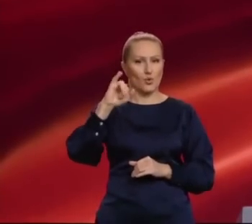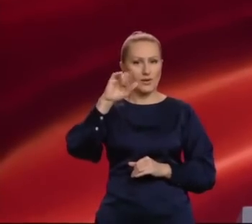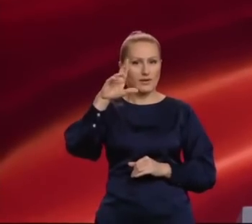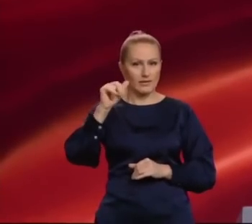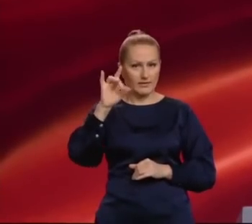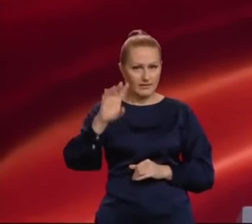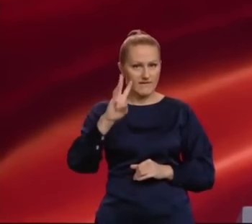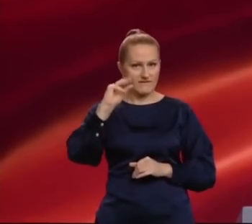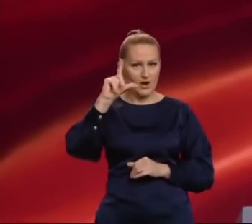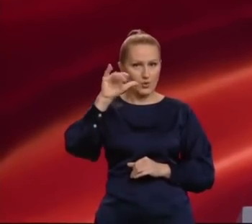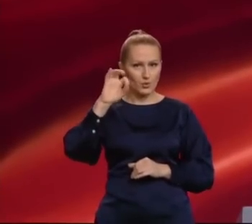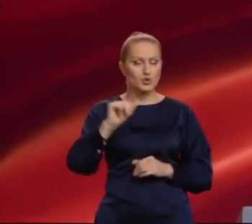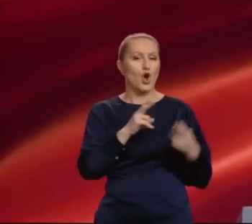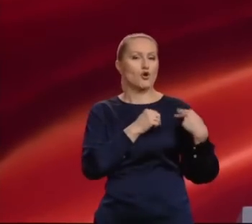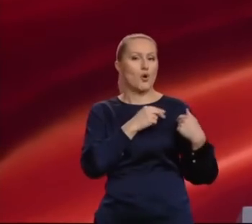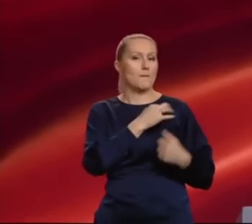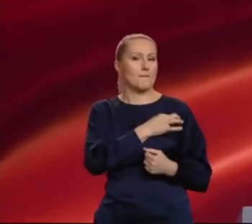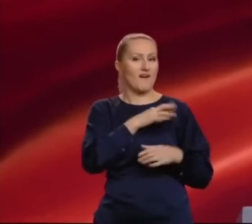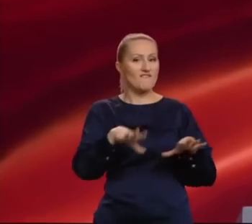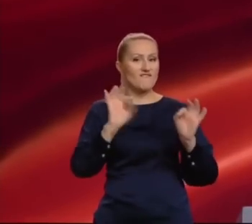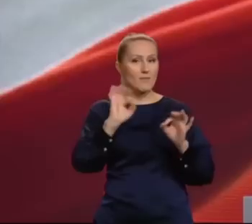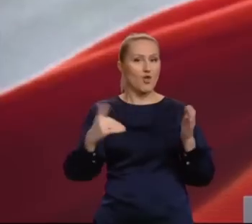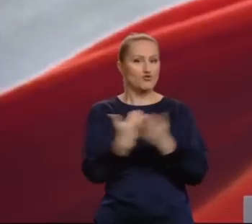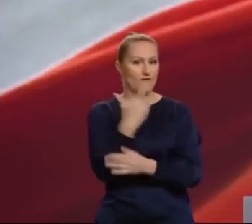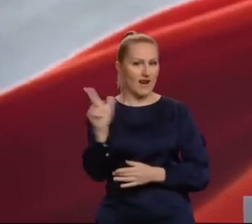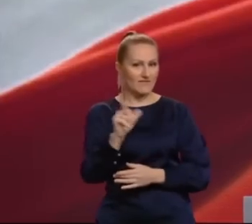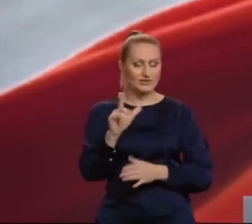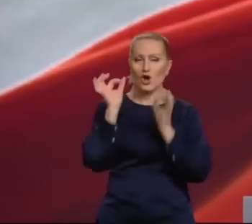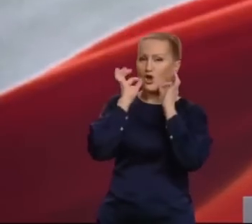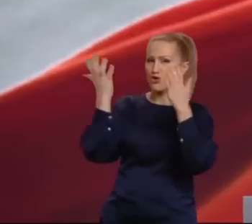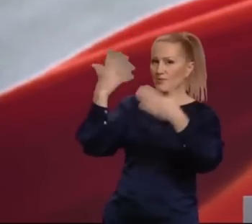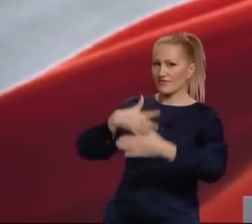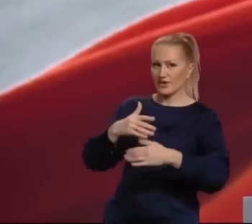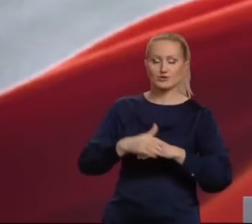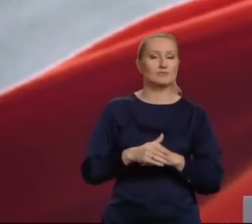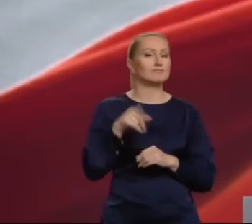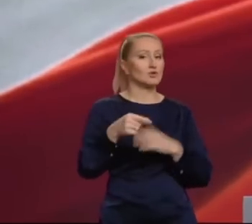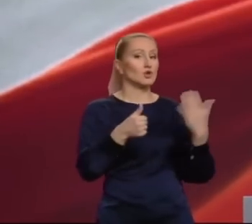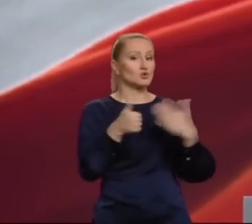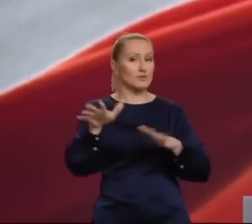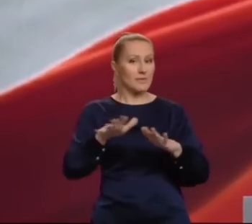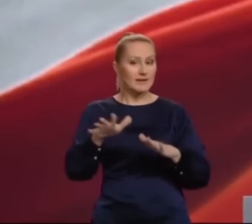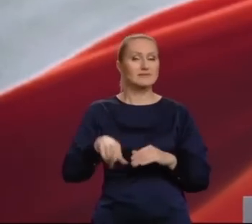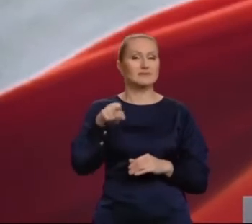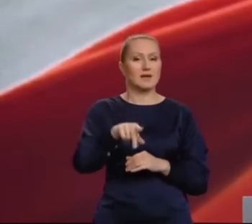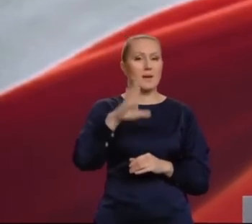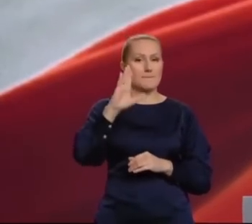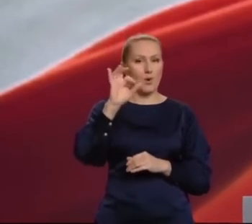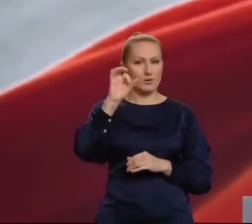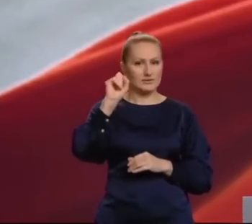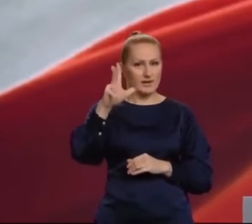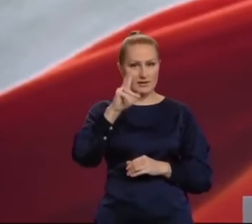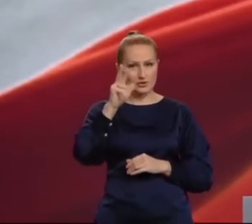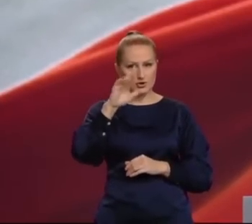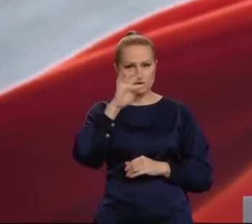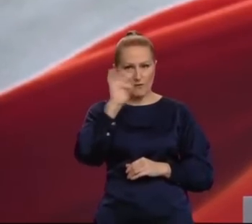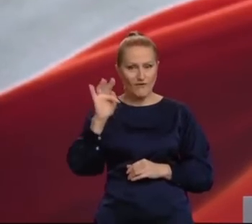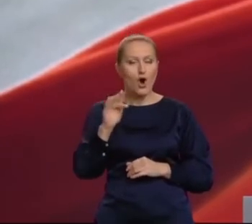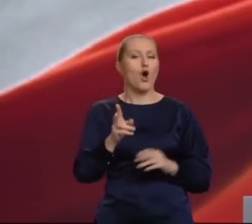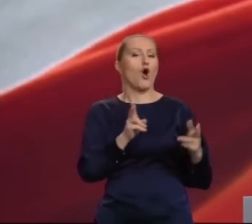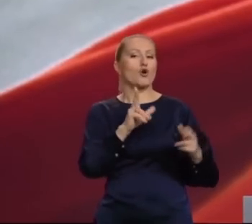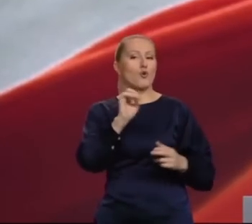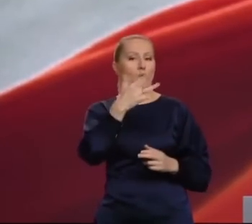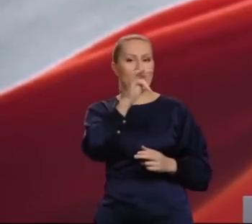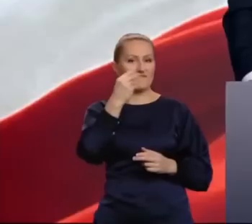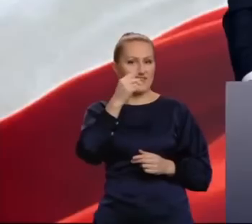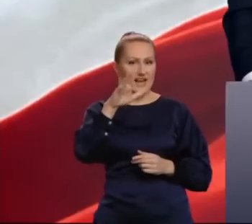Wyborczy Nowa Lewica. Dobry wieczór Państwu. I przy stanowisku szóstym Krzysztof Bosak, Komitet Wyborczy Konfederacja, Wolność i Niepodległość. Dobry wieczór